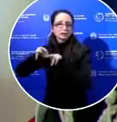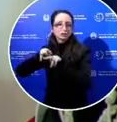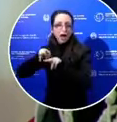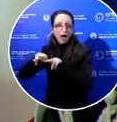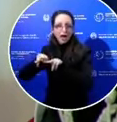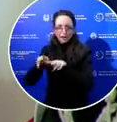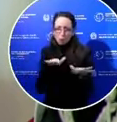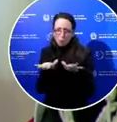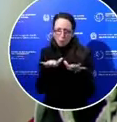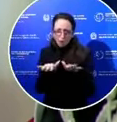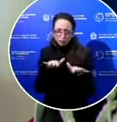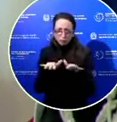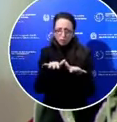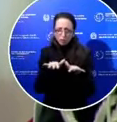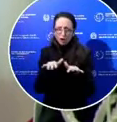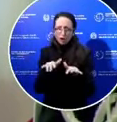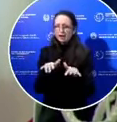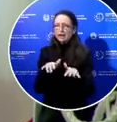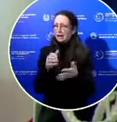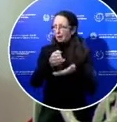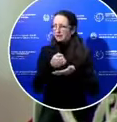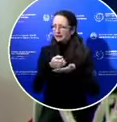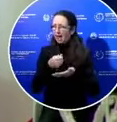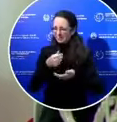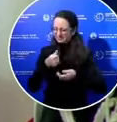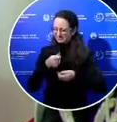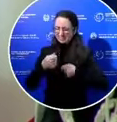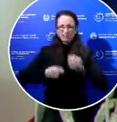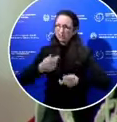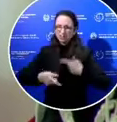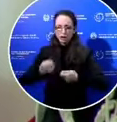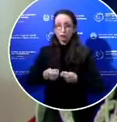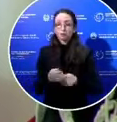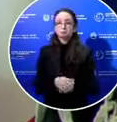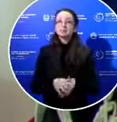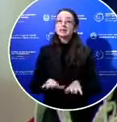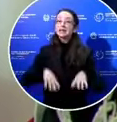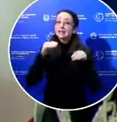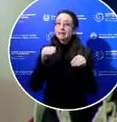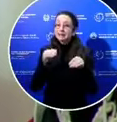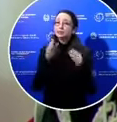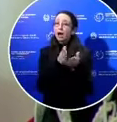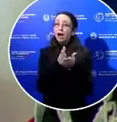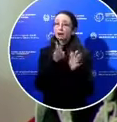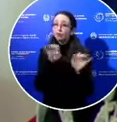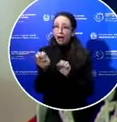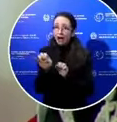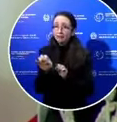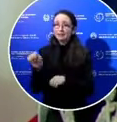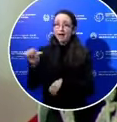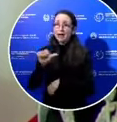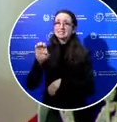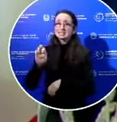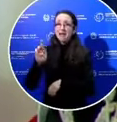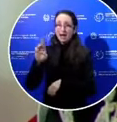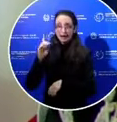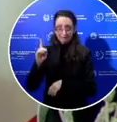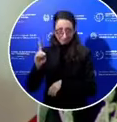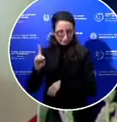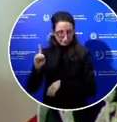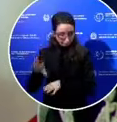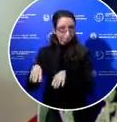riciclano capitali enormi. L'inizio degli anni 90 vede il sorgere dei CERT, le prime strutture pubbliche dedicate